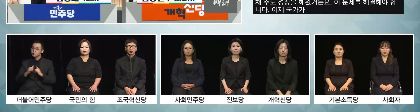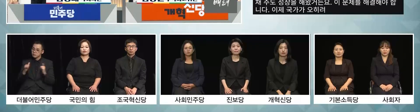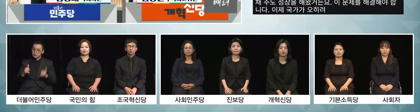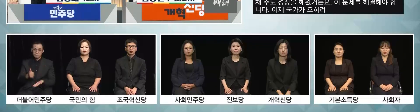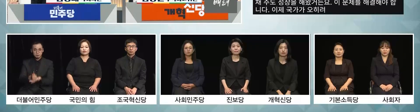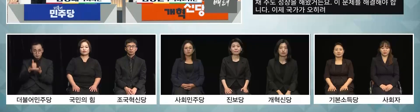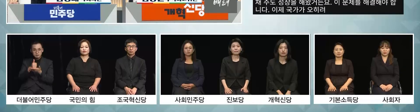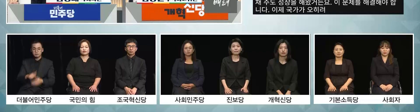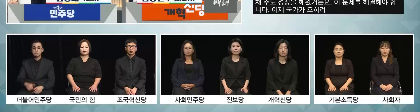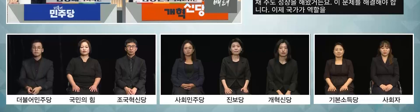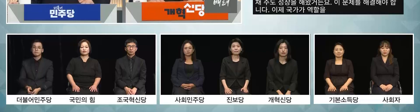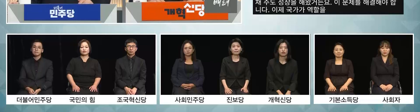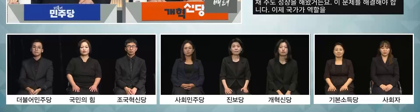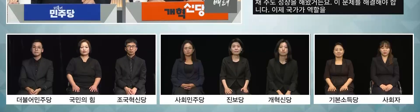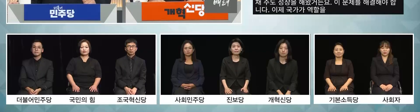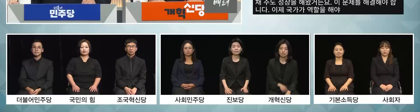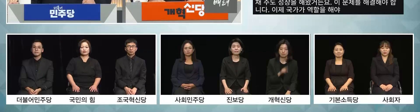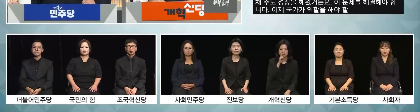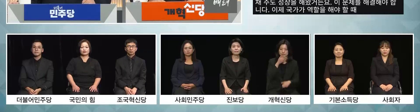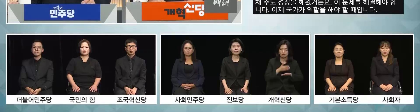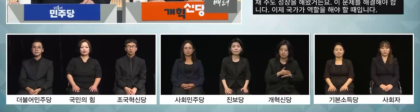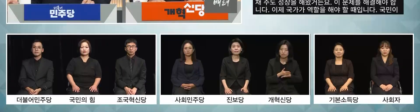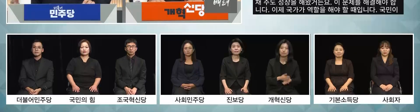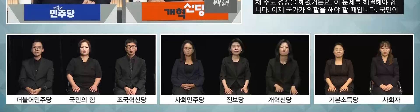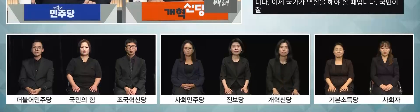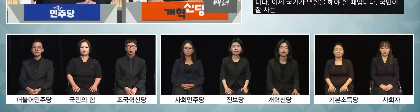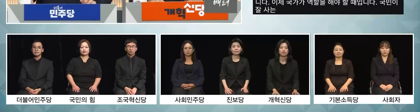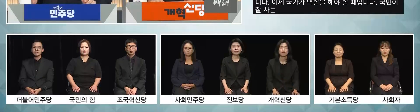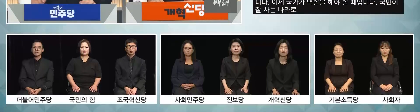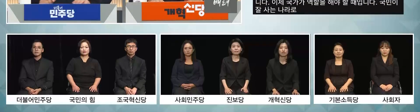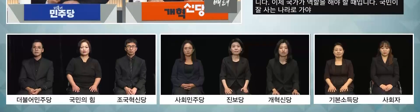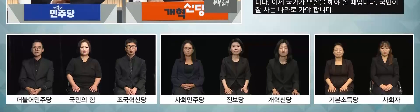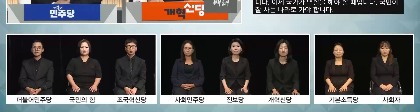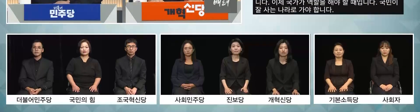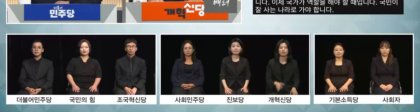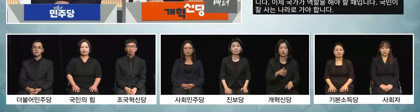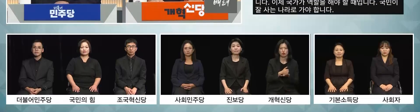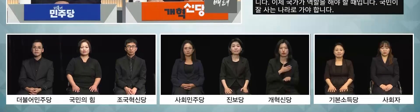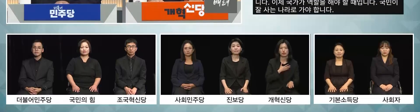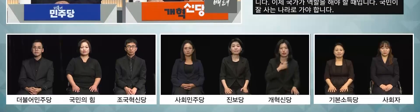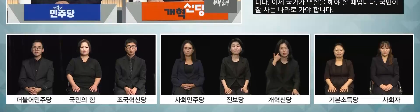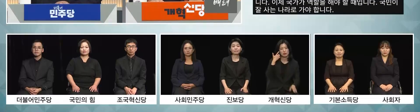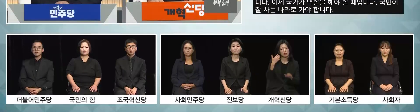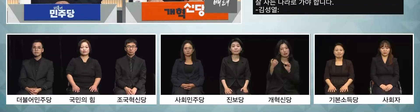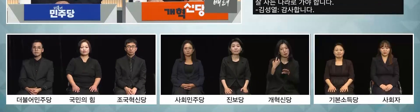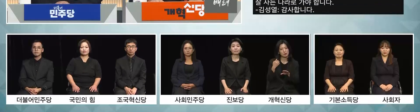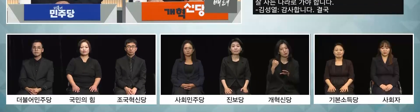가야 합니다. 예, 감사합니다. 결국 제가 말씀드린 질문에는 답은 아닌 것 같은데요.